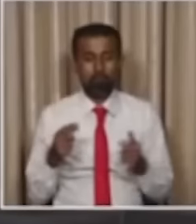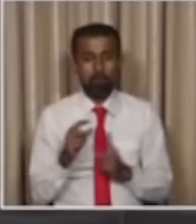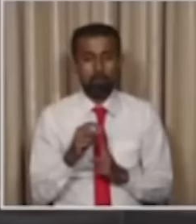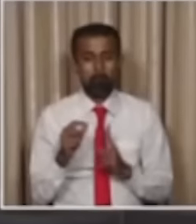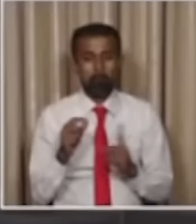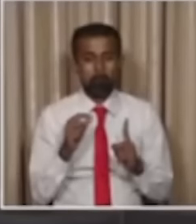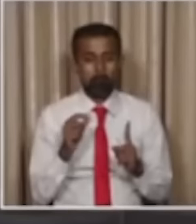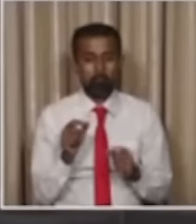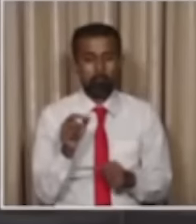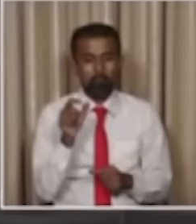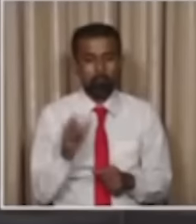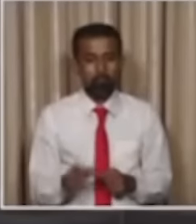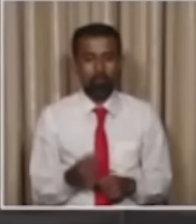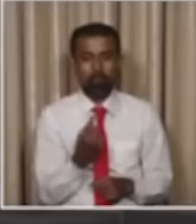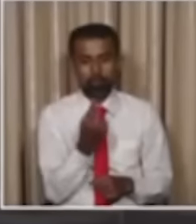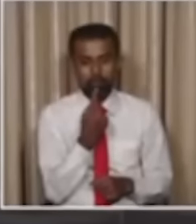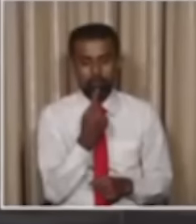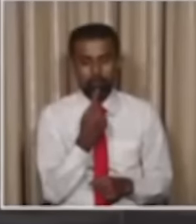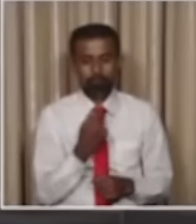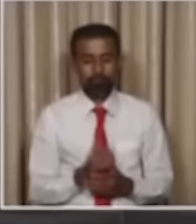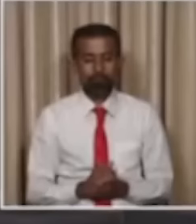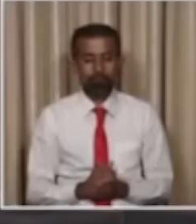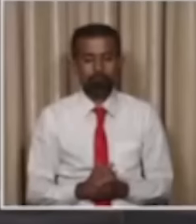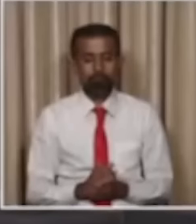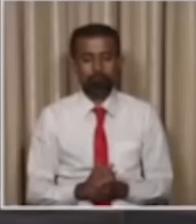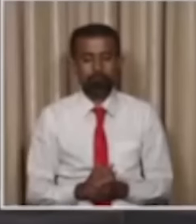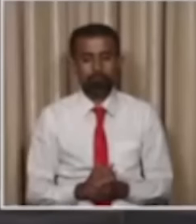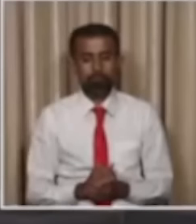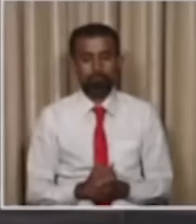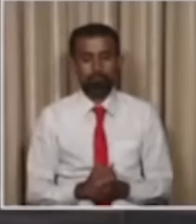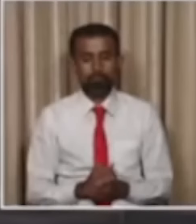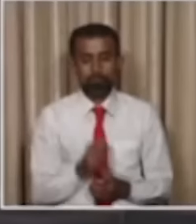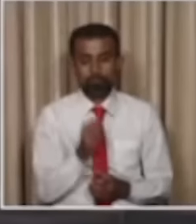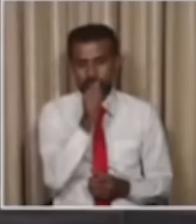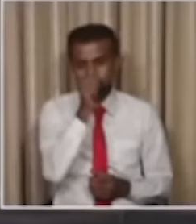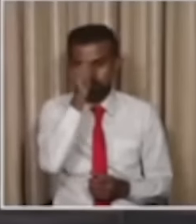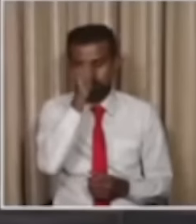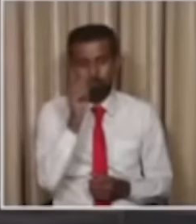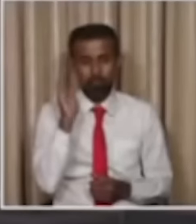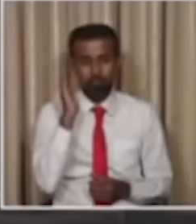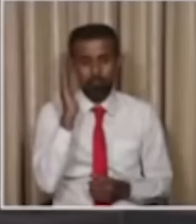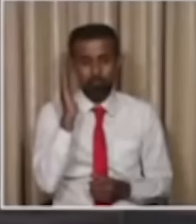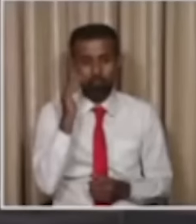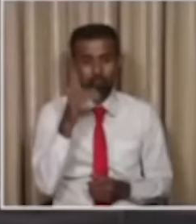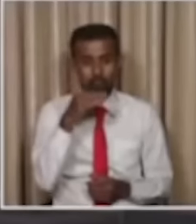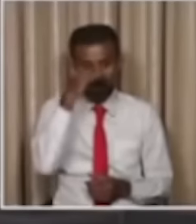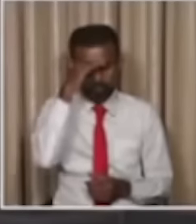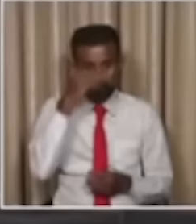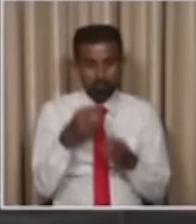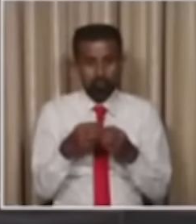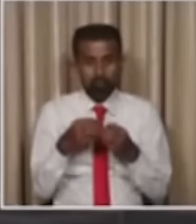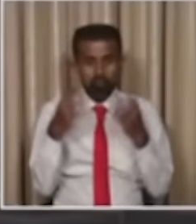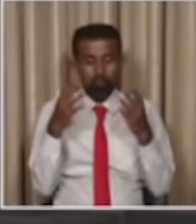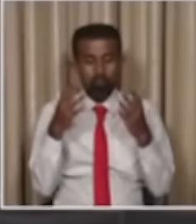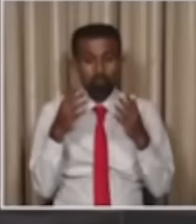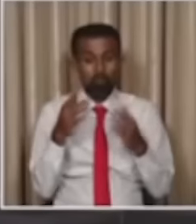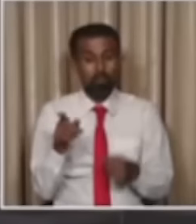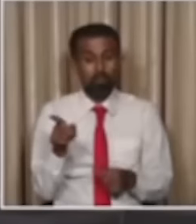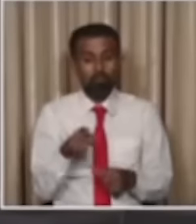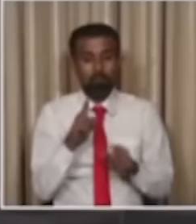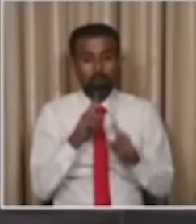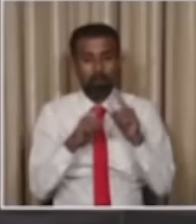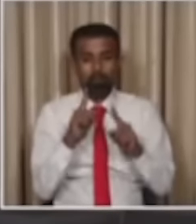මන්ත්‍රීවරුත් සඳහන් කළේ. හැබැයි කාඩිනල් තුමා මේ පාස්කු ඉරිදුන කරපු කතාවේ